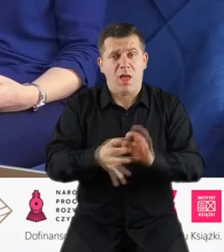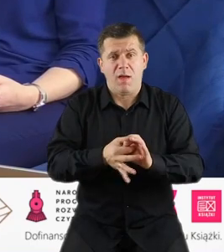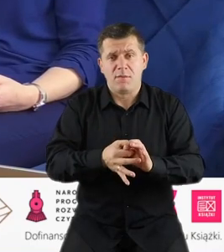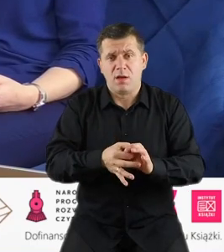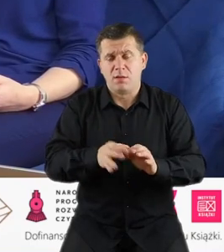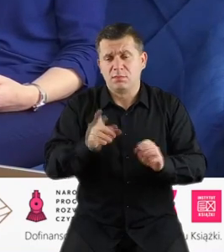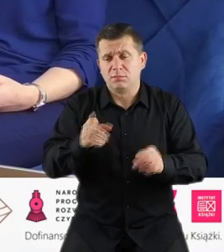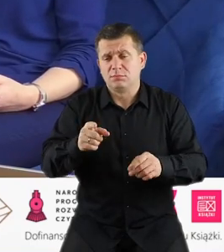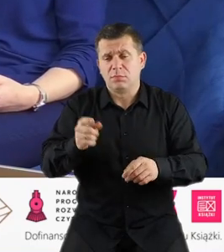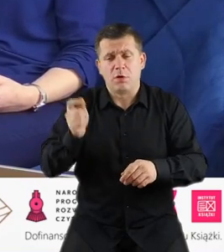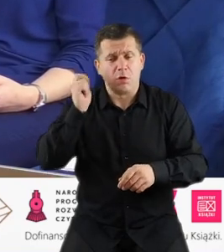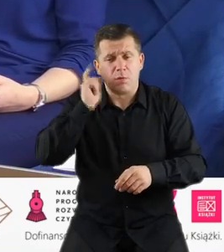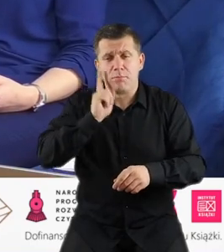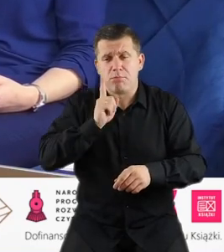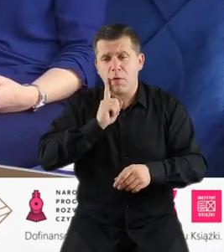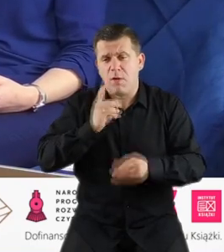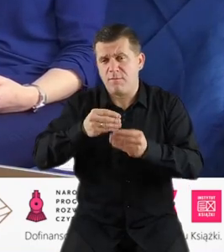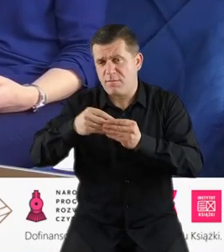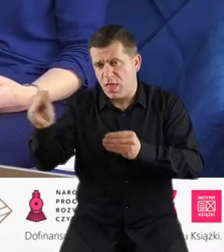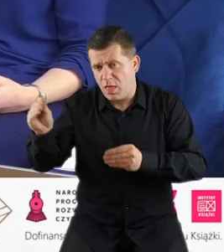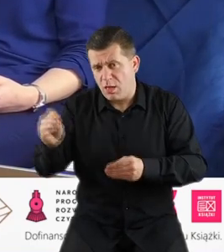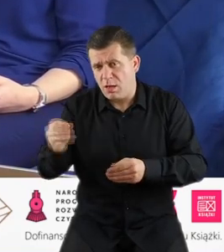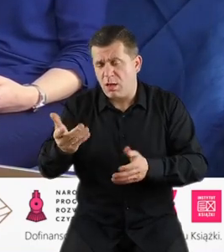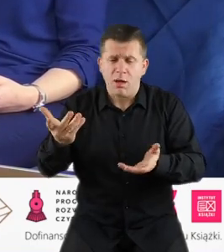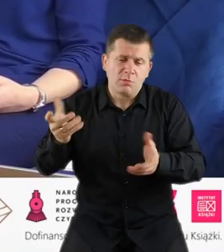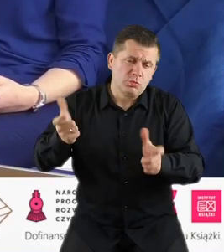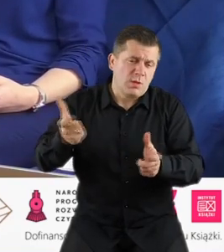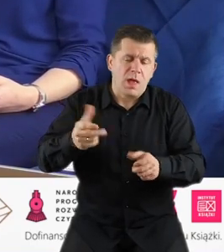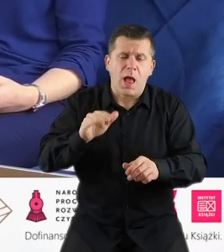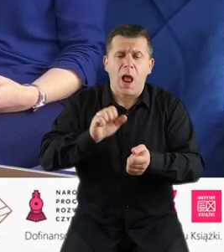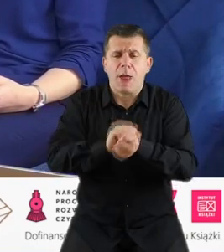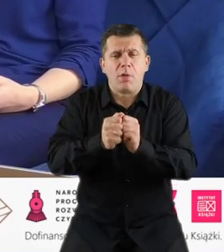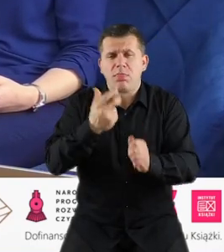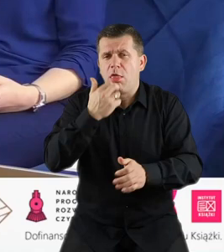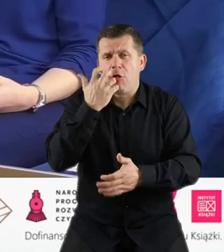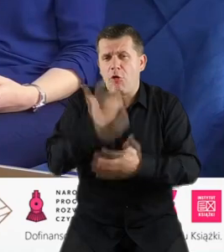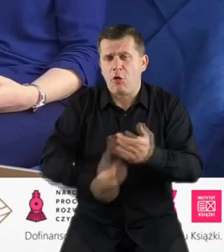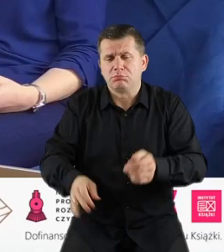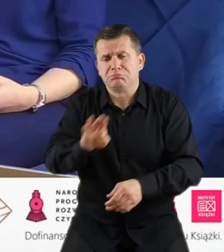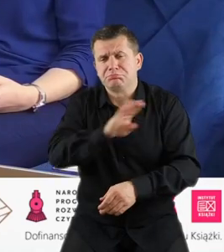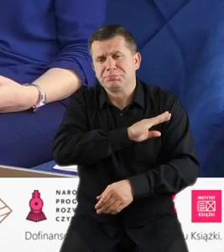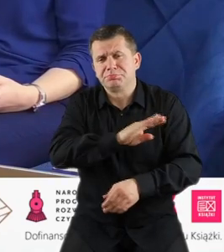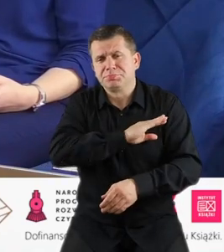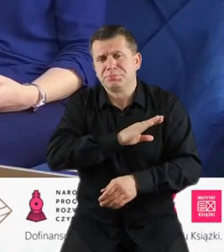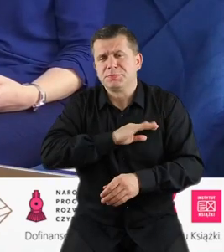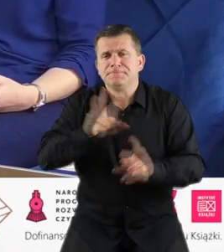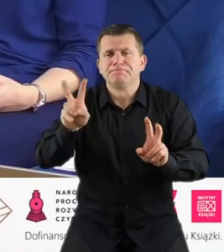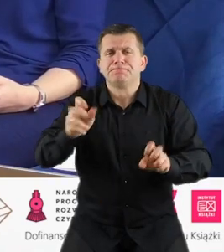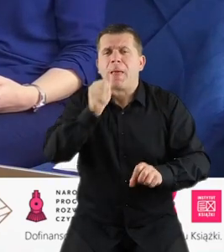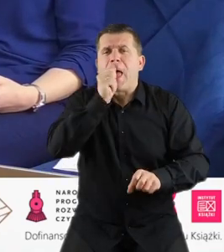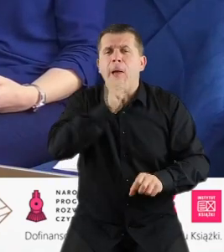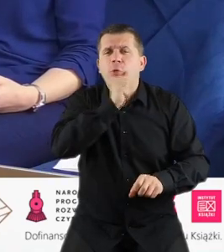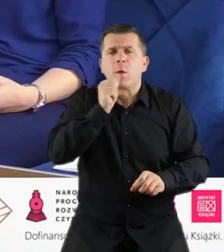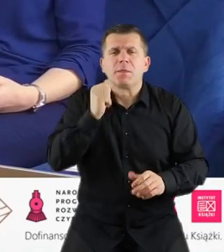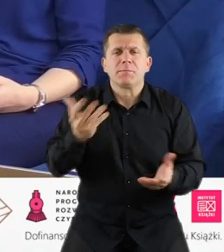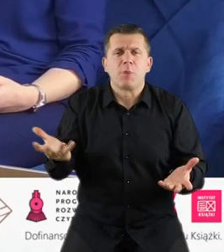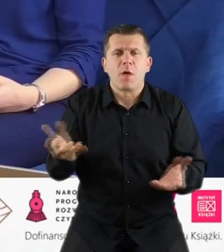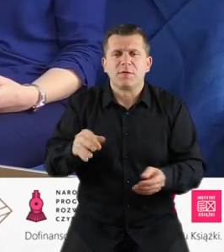na niekorzyść mężczyzn, tak? Bo poszli na wojnę, zginęli w jakichś miejscach takich